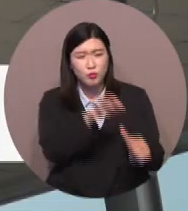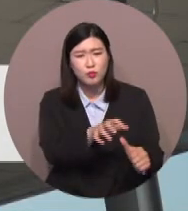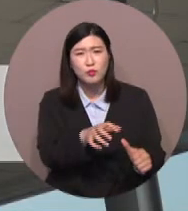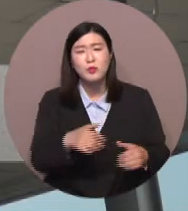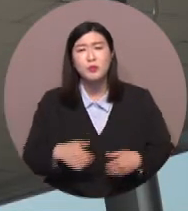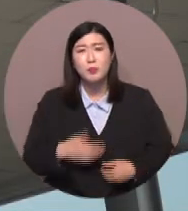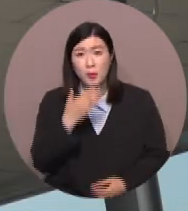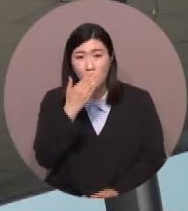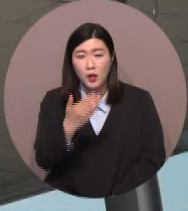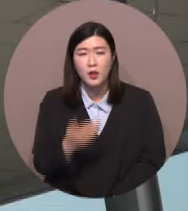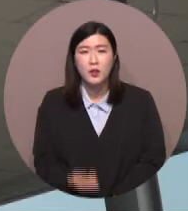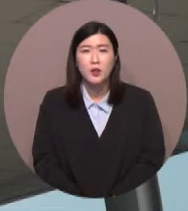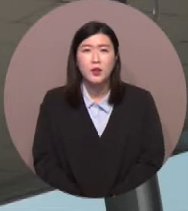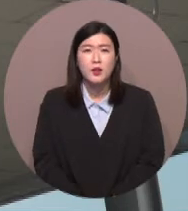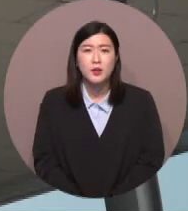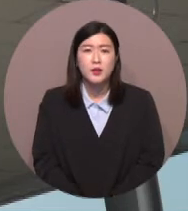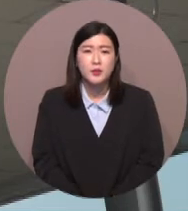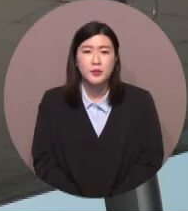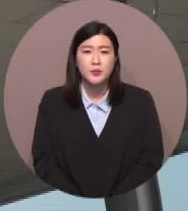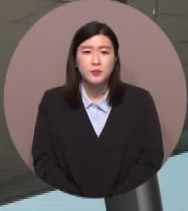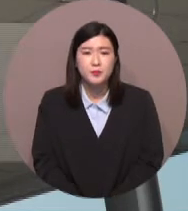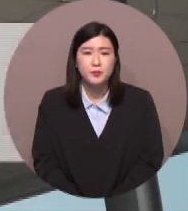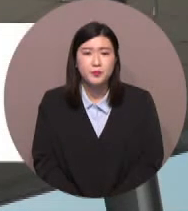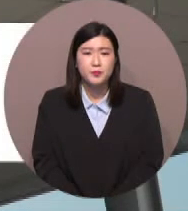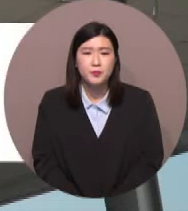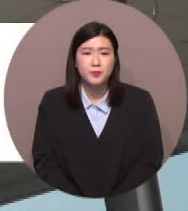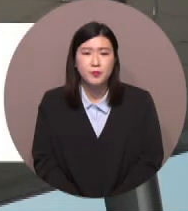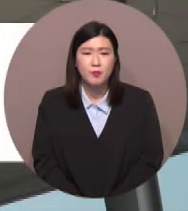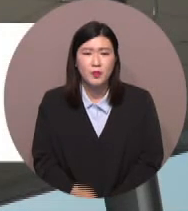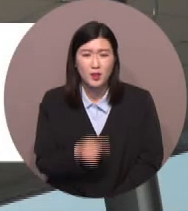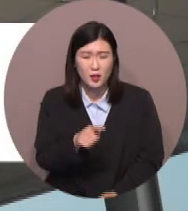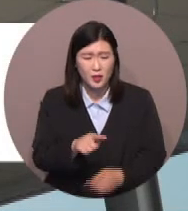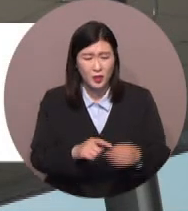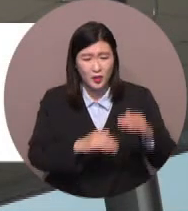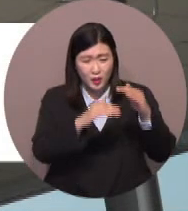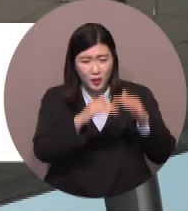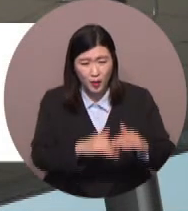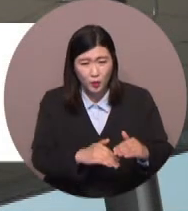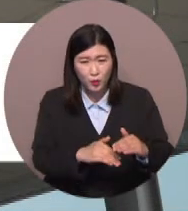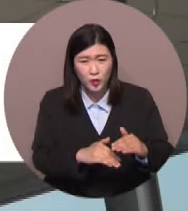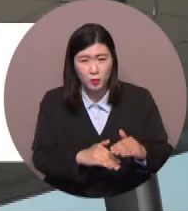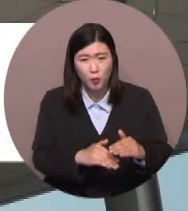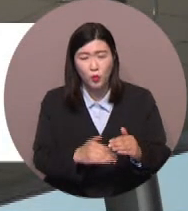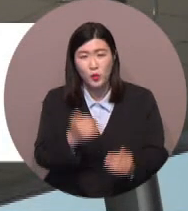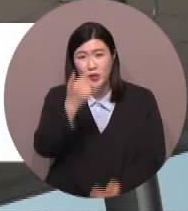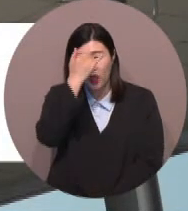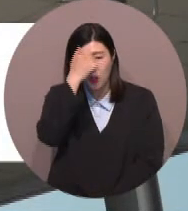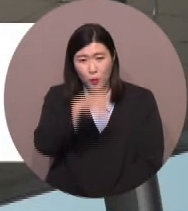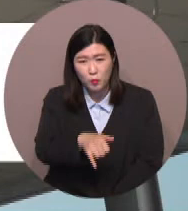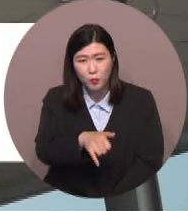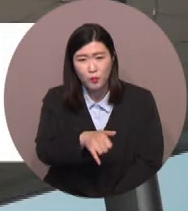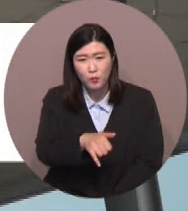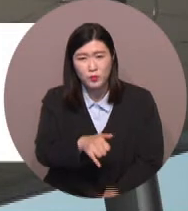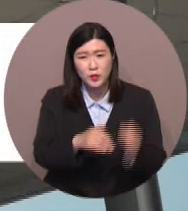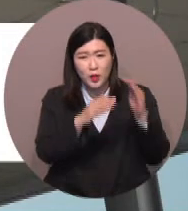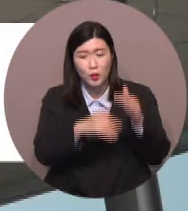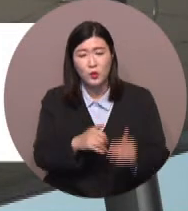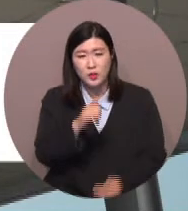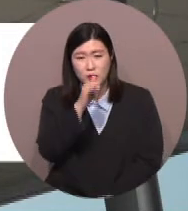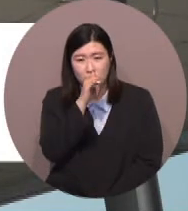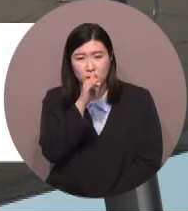수 있다고 경고합니다. 해당 행위가 학문적으로 인정되지 않는 진료 행위이거나 비도덕적 진료